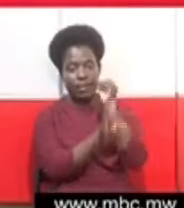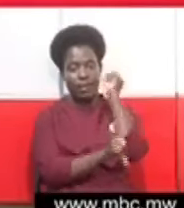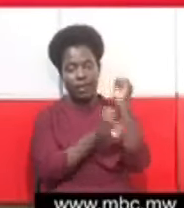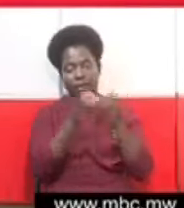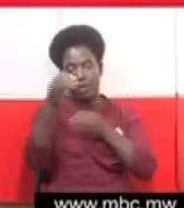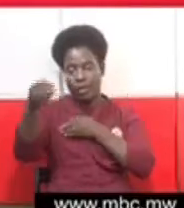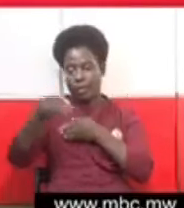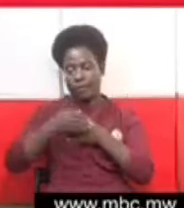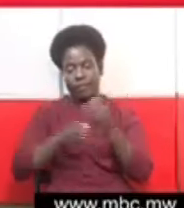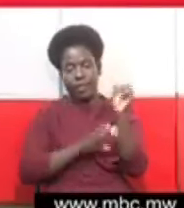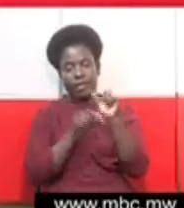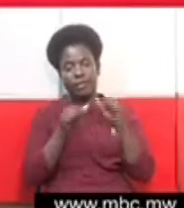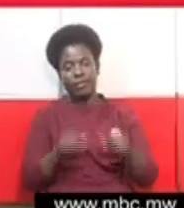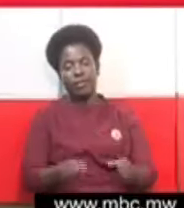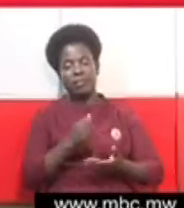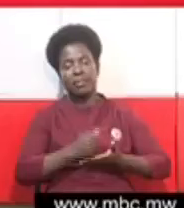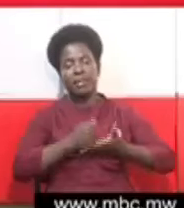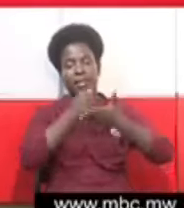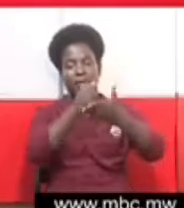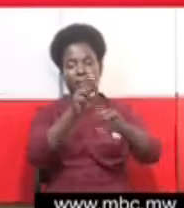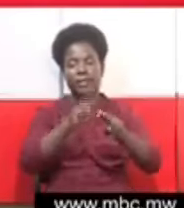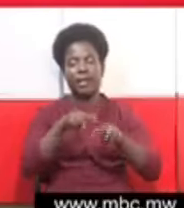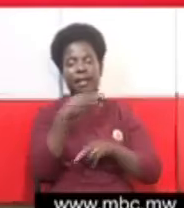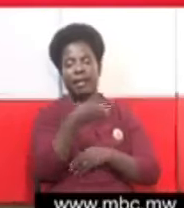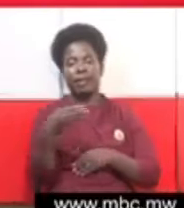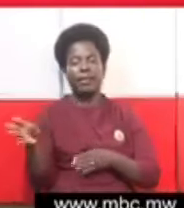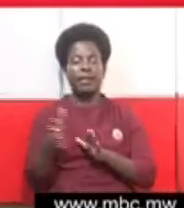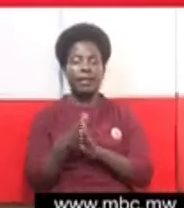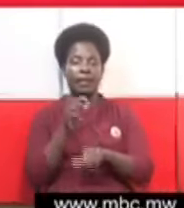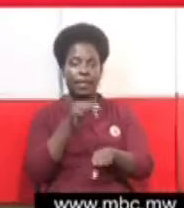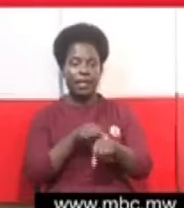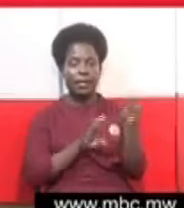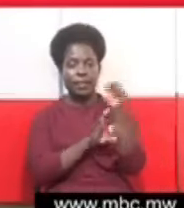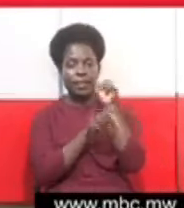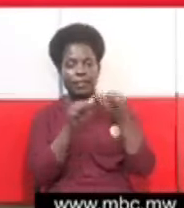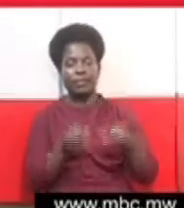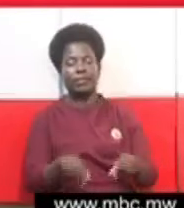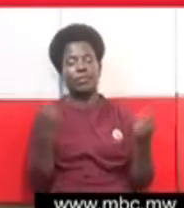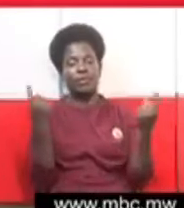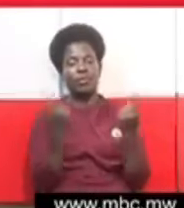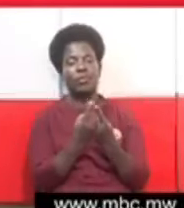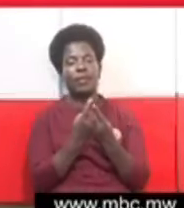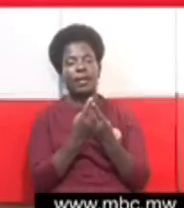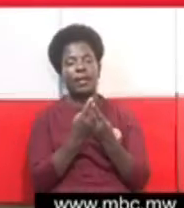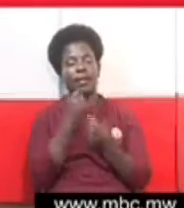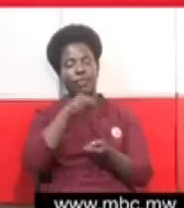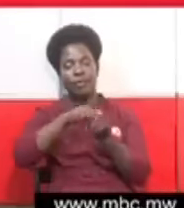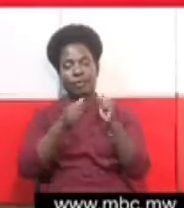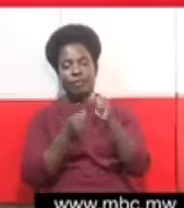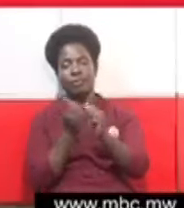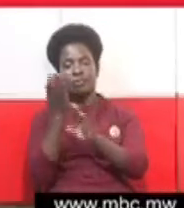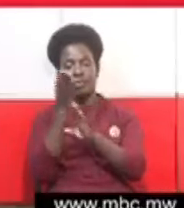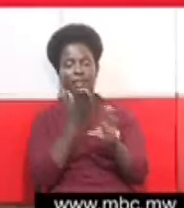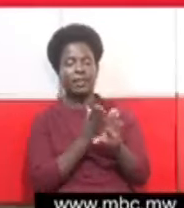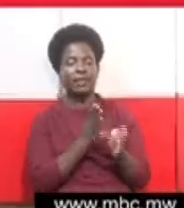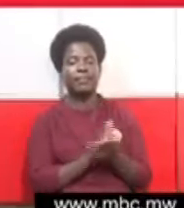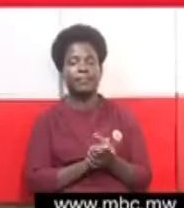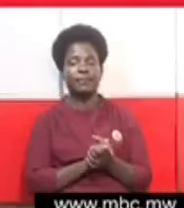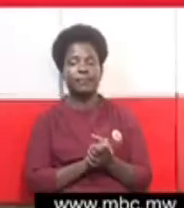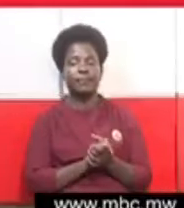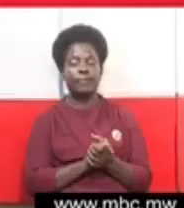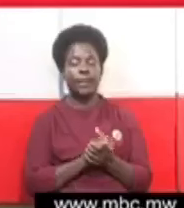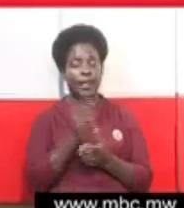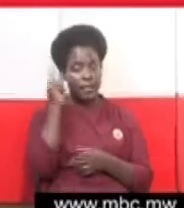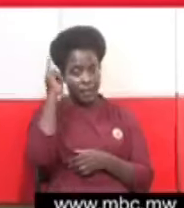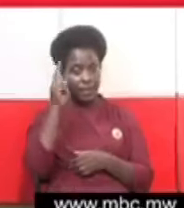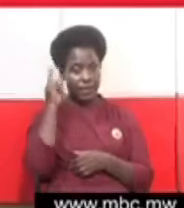oyandikana ndi dziko lino pa thandizo lomwe akhala akupereka pa nthawi yomwe dziko lino lakhala likukumana ndi mavuto osiyana-siyana.